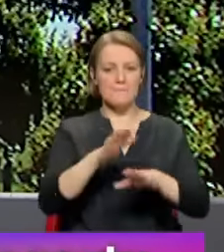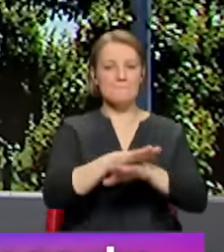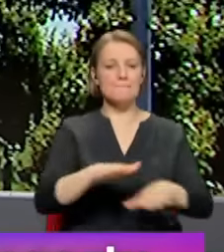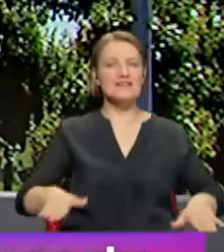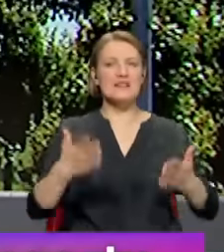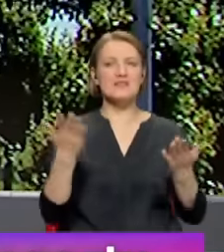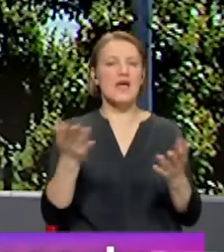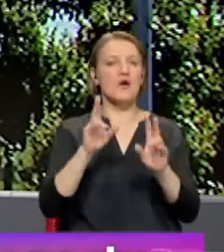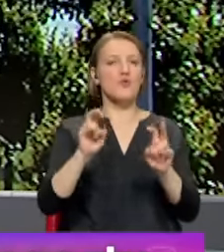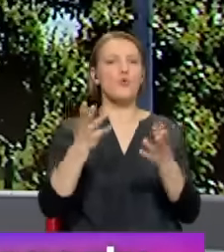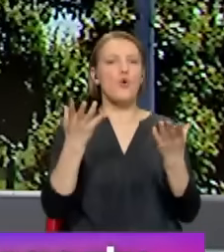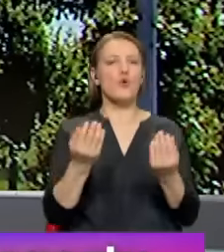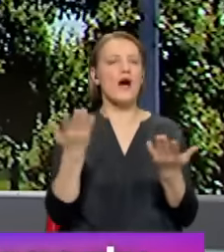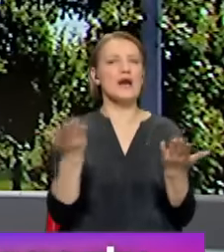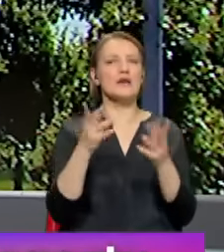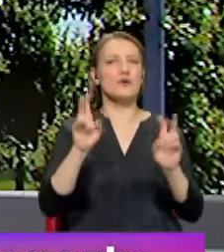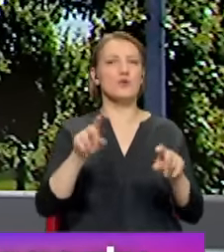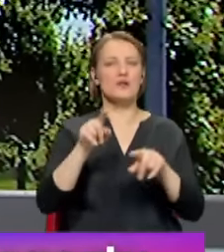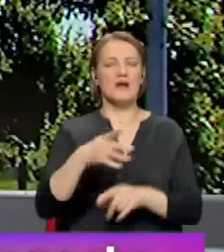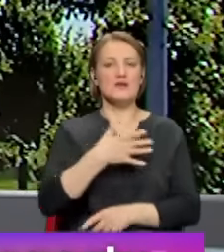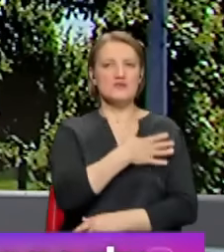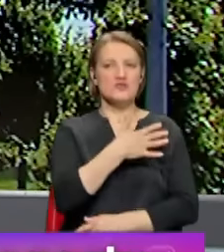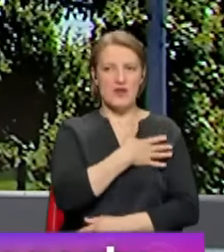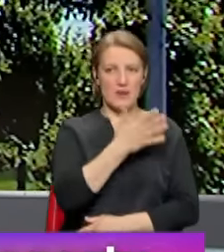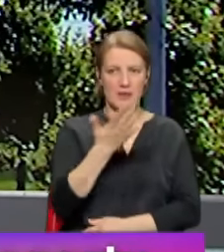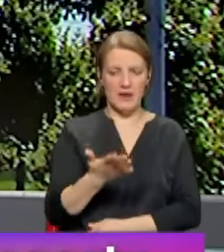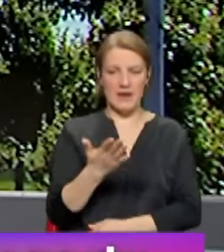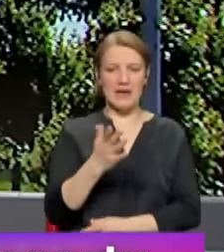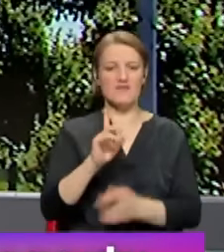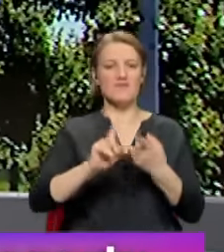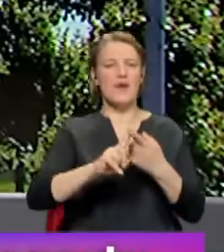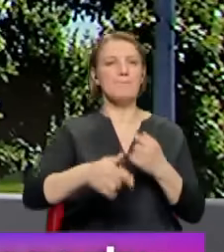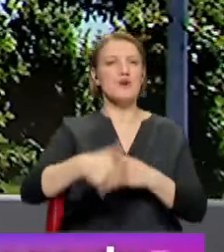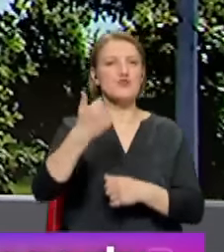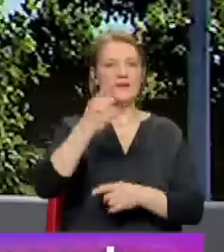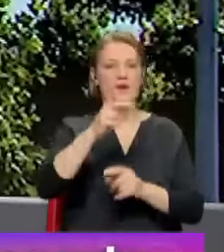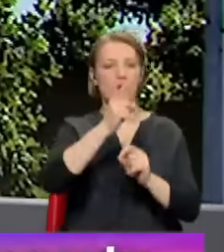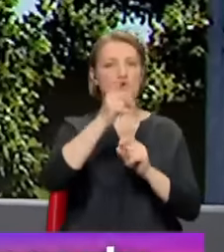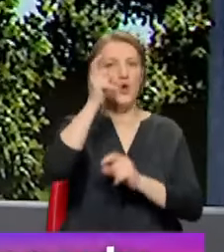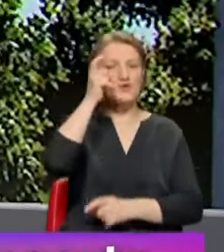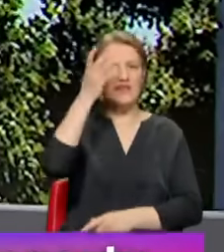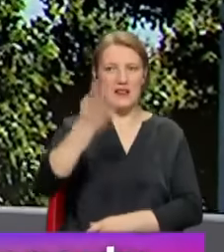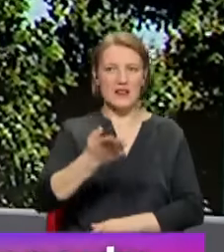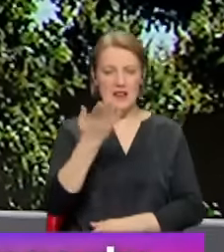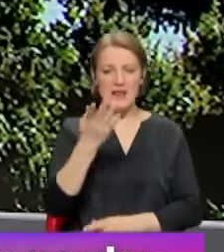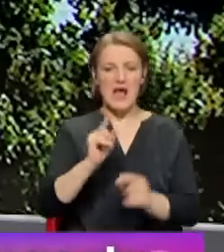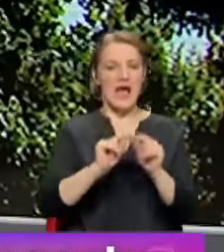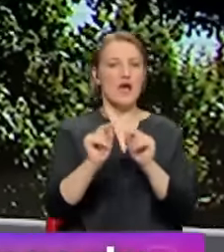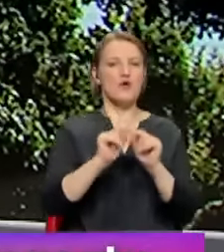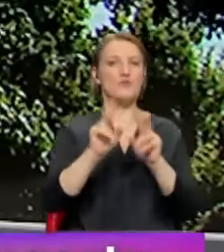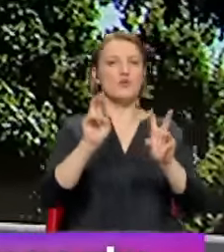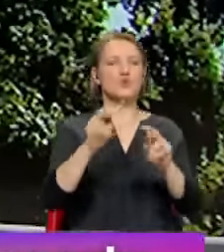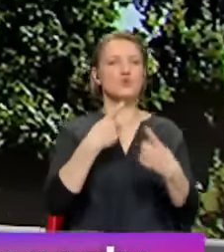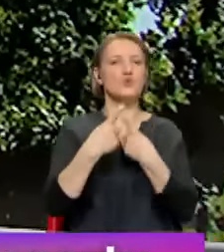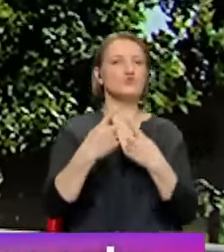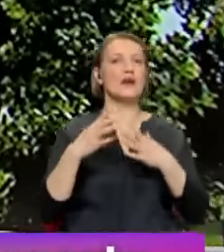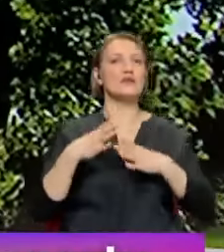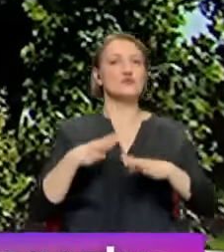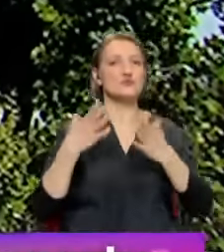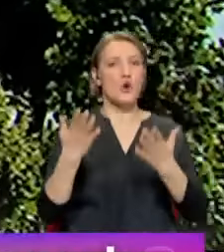masalarında ne olacak, hangi konular? Cumhuriyet Halk Partisi ve lideri Özgür Özel ağırlıkla ekonomi konusunu konuşmak